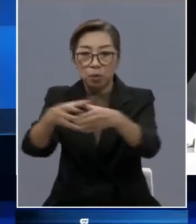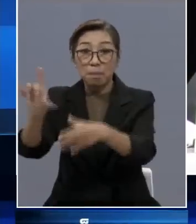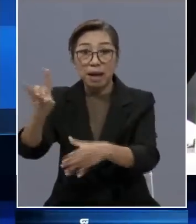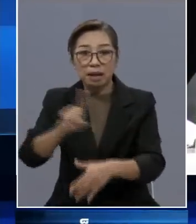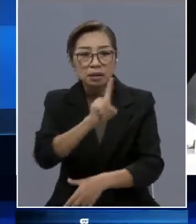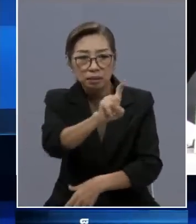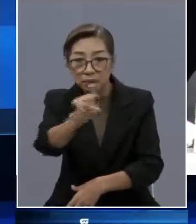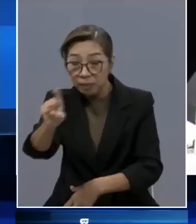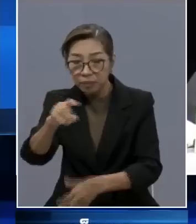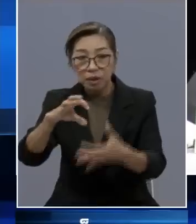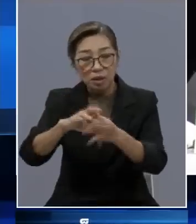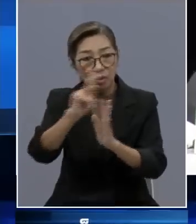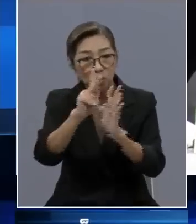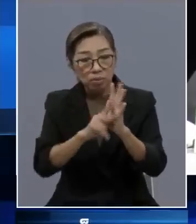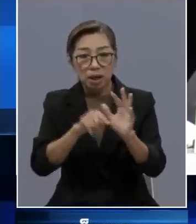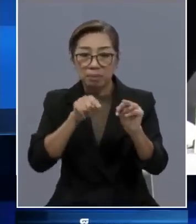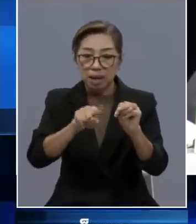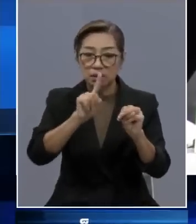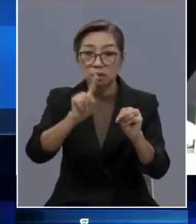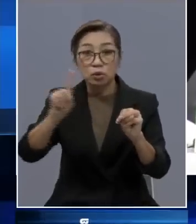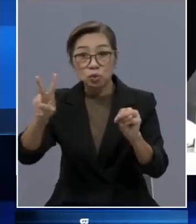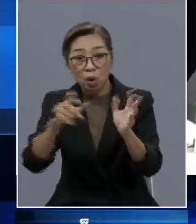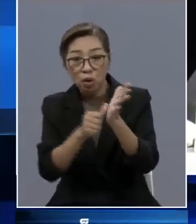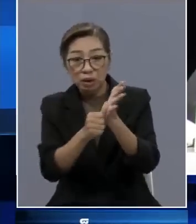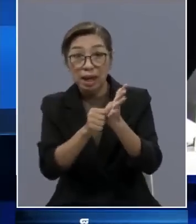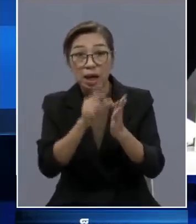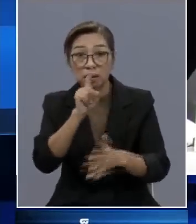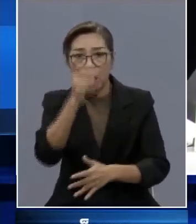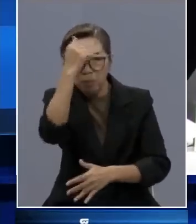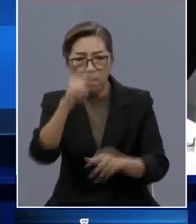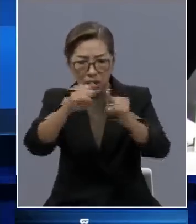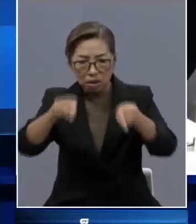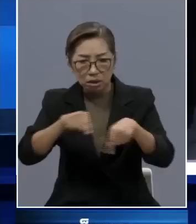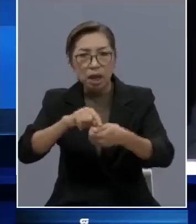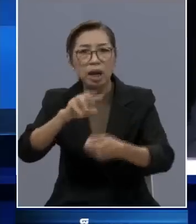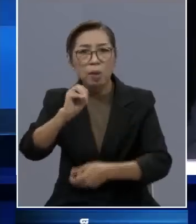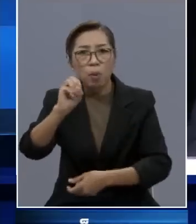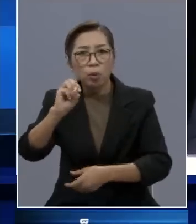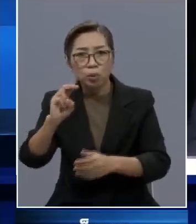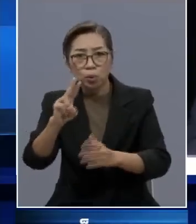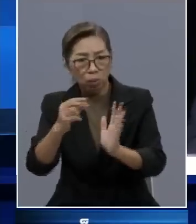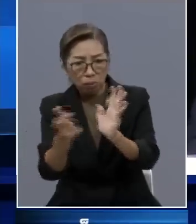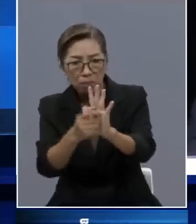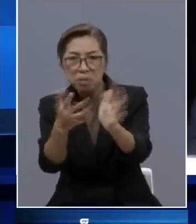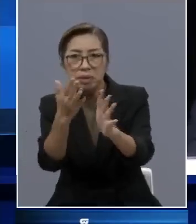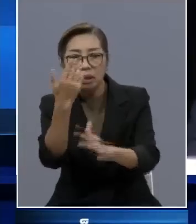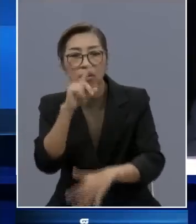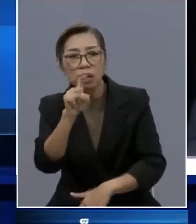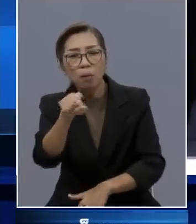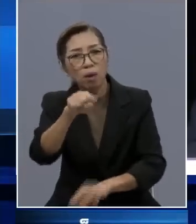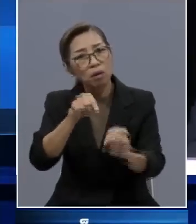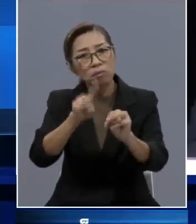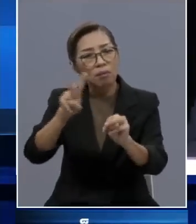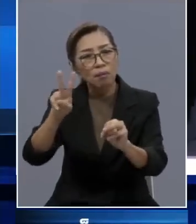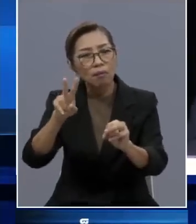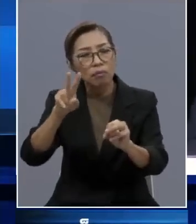ยืนเกี่ยวข้องกับการแก้ไขมาตรา112เพราะว่าไม่ได้ถูกระบุไว้ใน MOU นะครับซึ่งคุณพิธาเองก็ออกบอกมาในส่วนของทางก้า